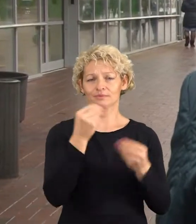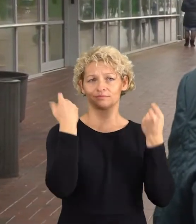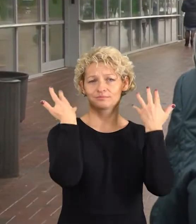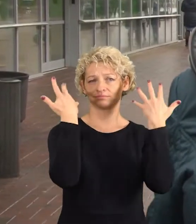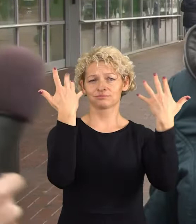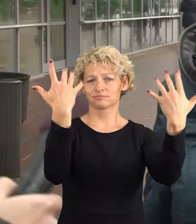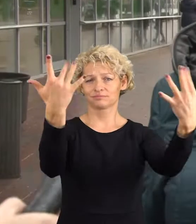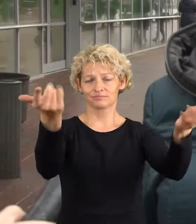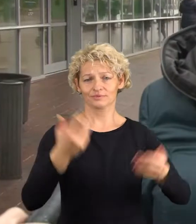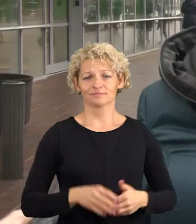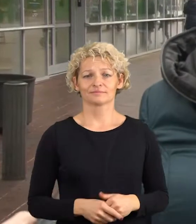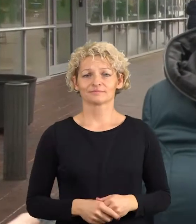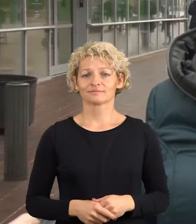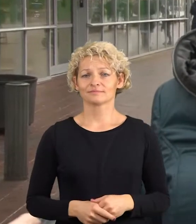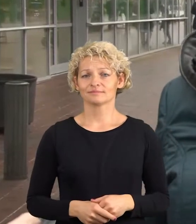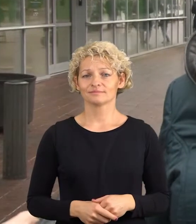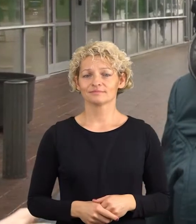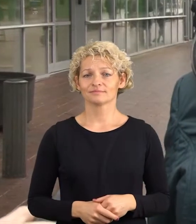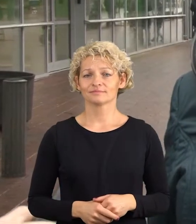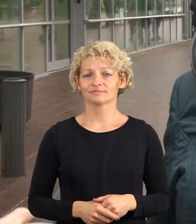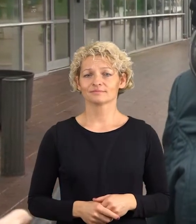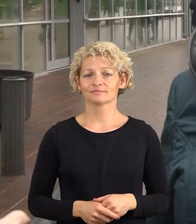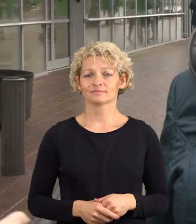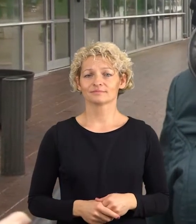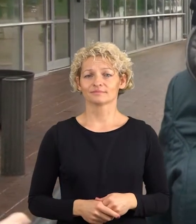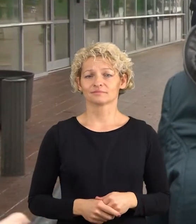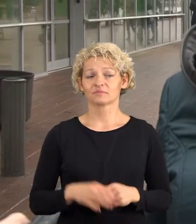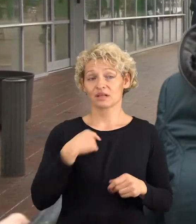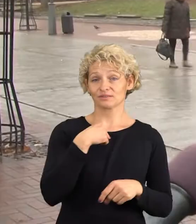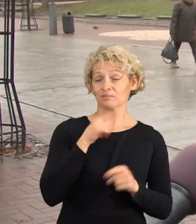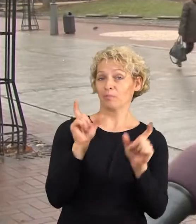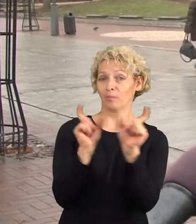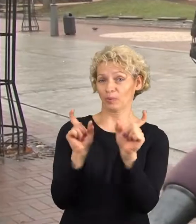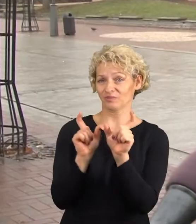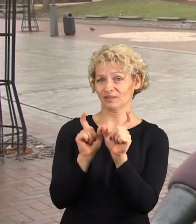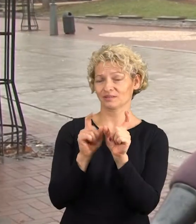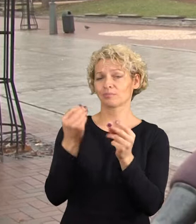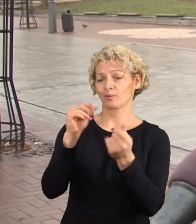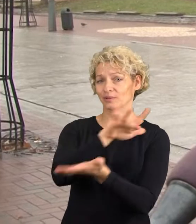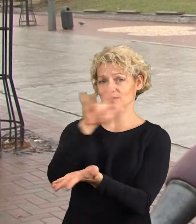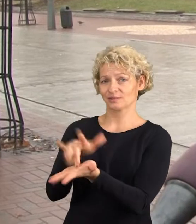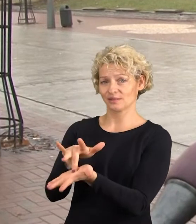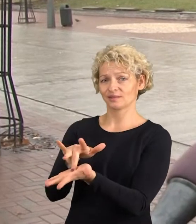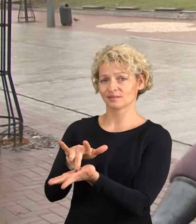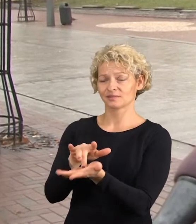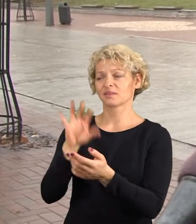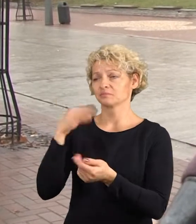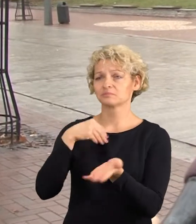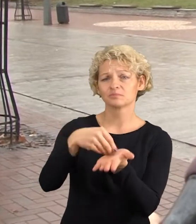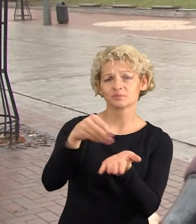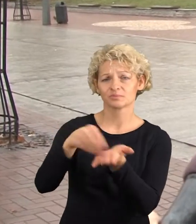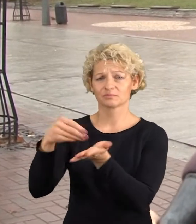kodėl prekybos centruose? Nu, kažkaip tai ten didesnis pasirinkimas ir... Centruose turbūt daugiausiai, pas ūkininkus